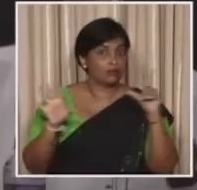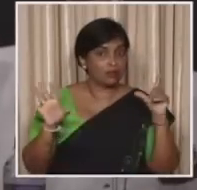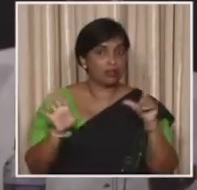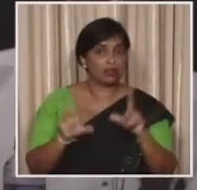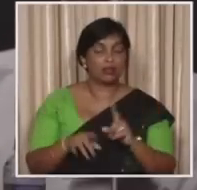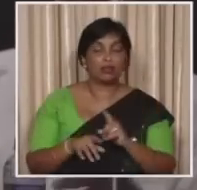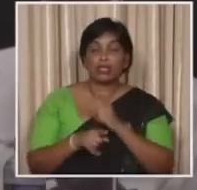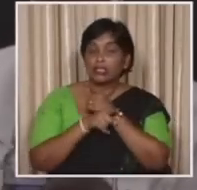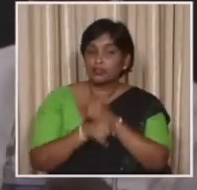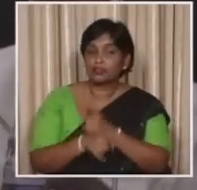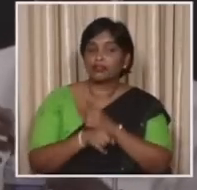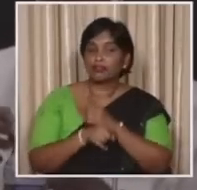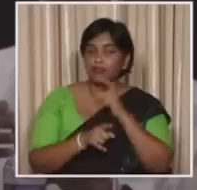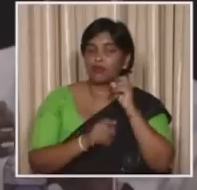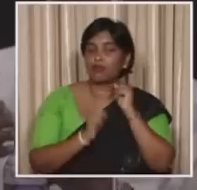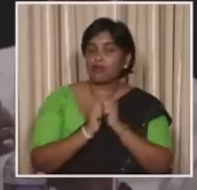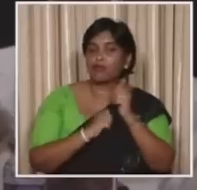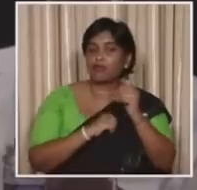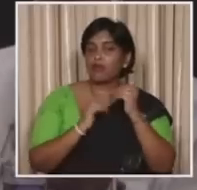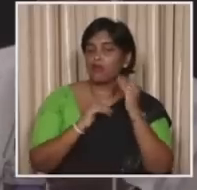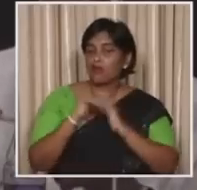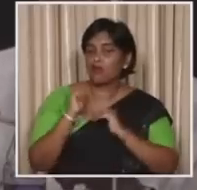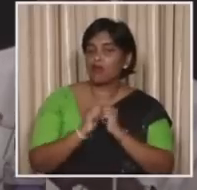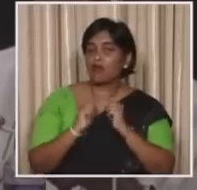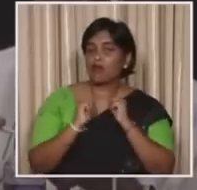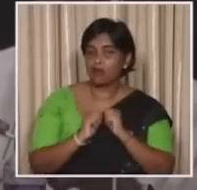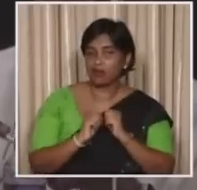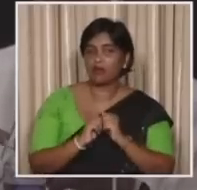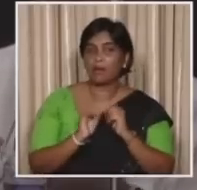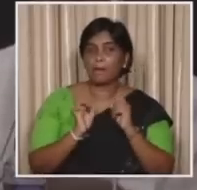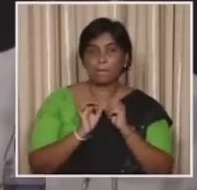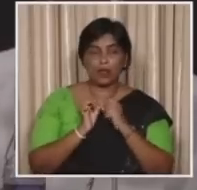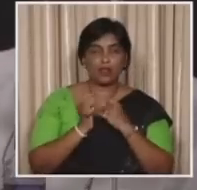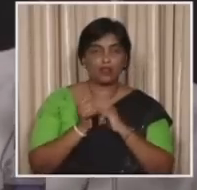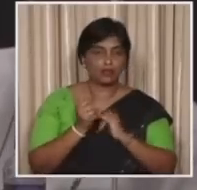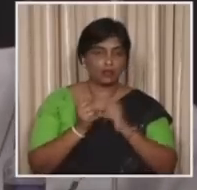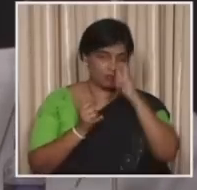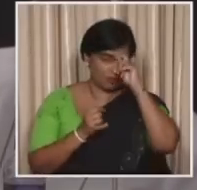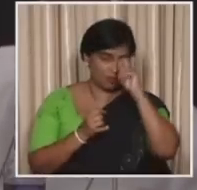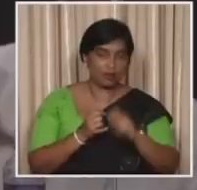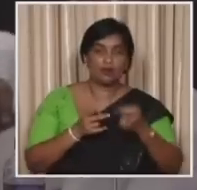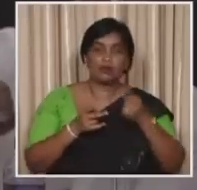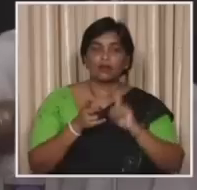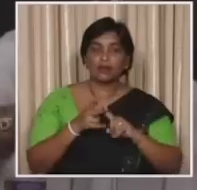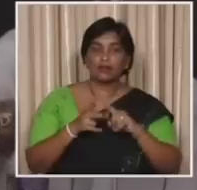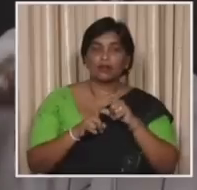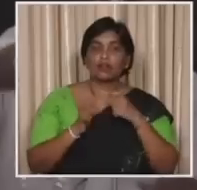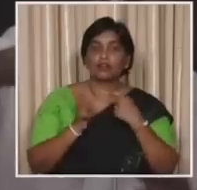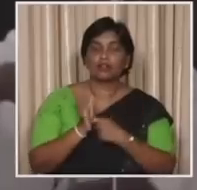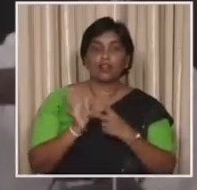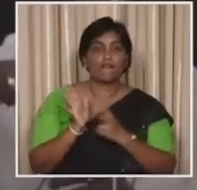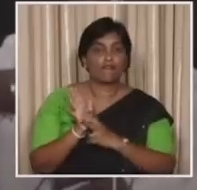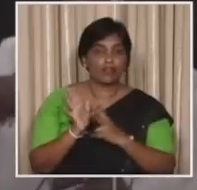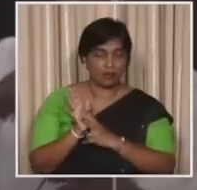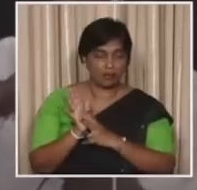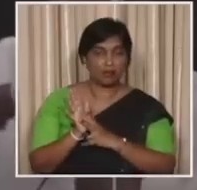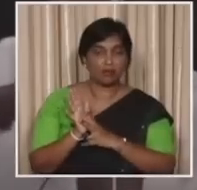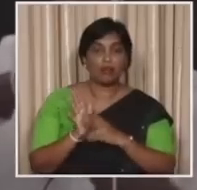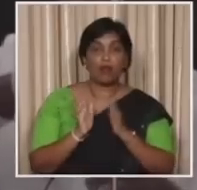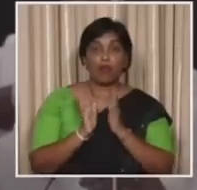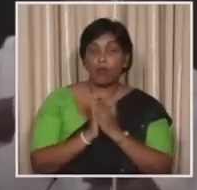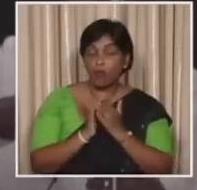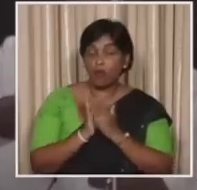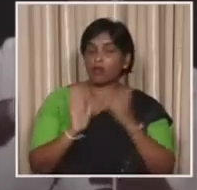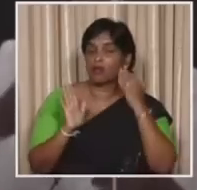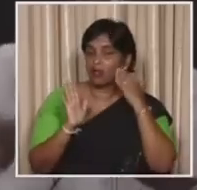කියලා දුන්නා ඉගැන්නුවා කෝප් කමිටුවේ කොහොමද කටයුතු කරන්න කියන එක බර්නඩ් සොයි සමිත්තුමා ඊළඟට මහාචාර්ය විශ්වර්ණපාල එතුමා පොතක්